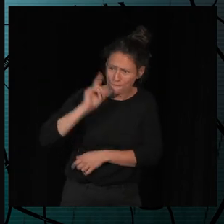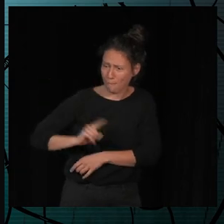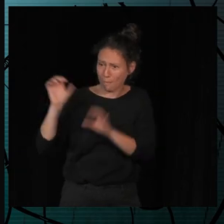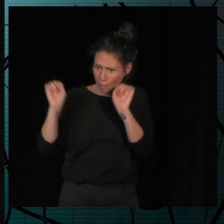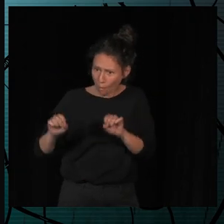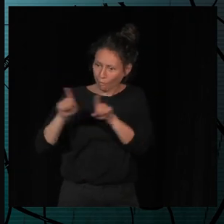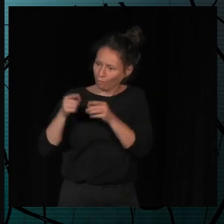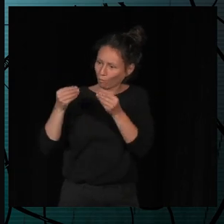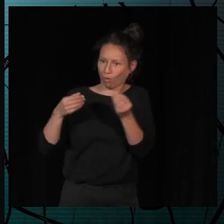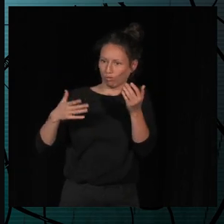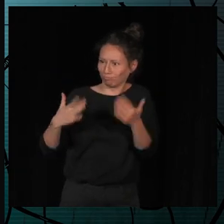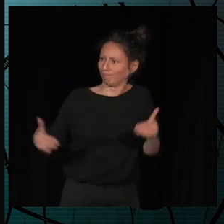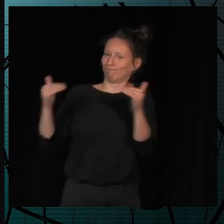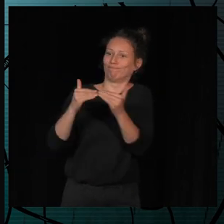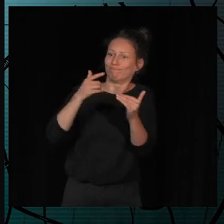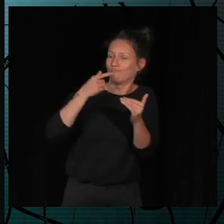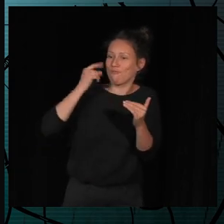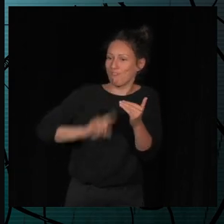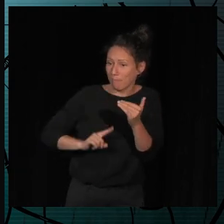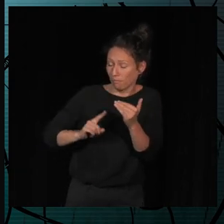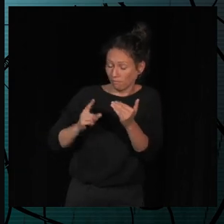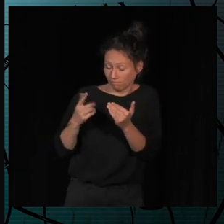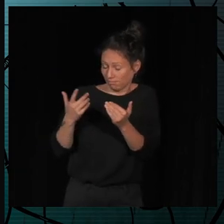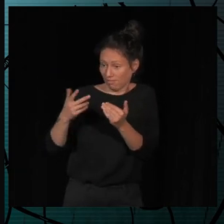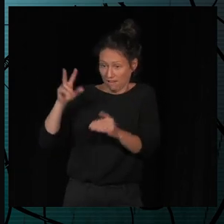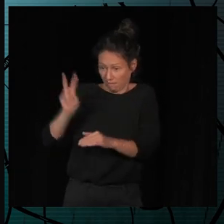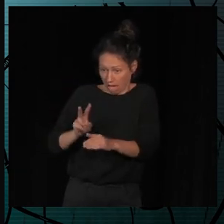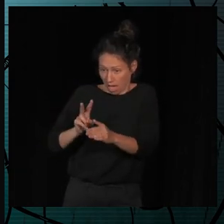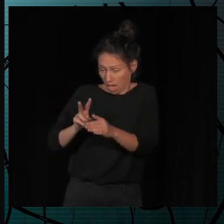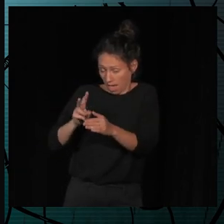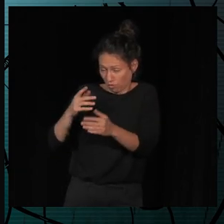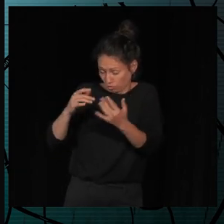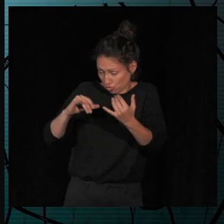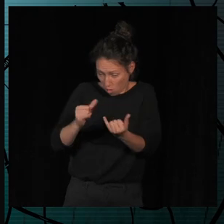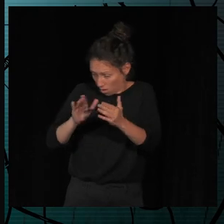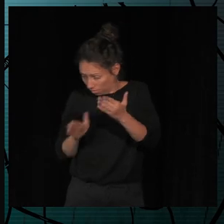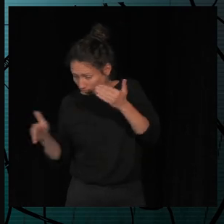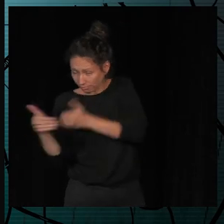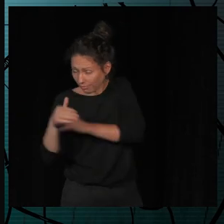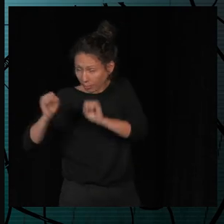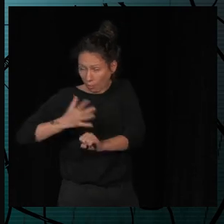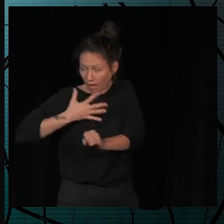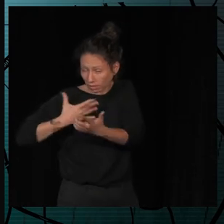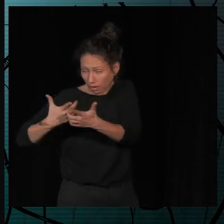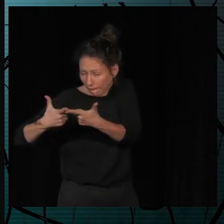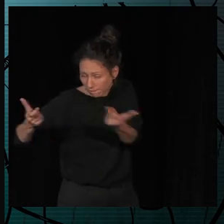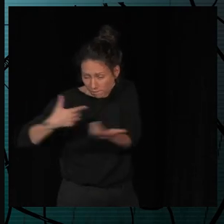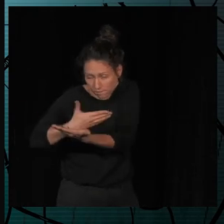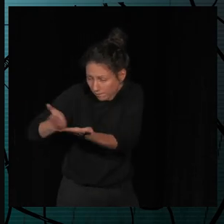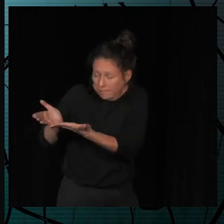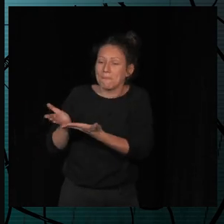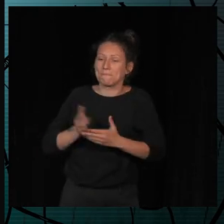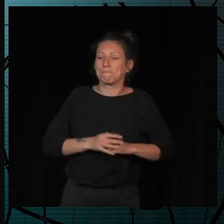un peu de mixité remettre de l'égalité enin promouvoir tout ce qui ce qui ce qui nous tient à cœur je pense à travers